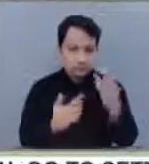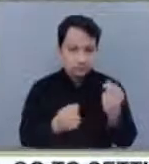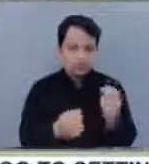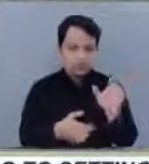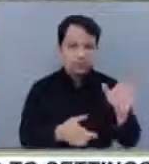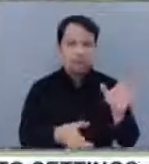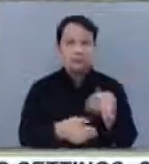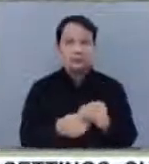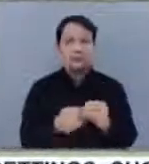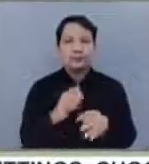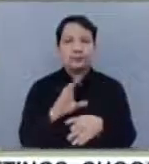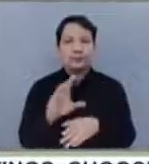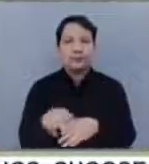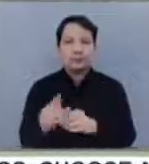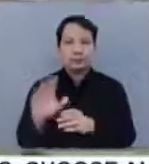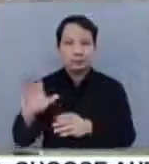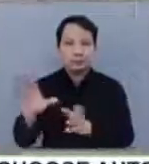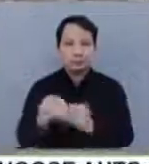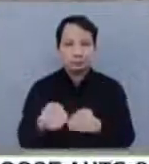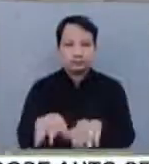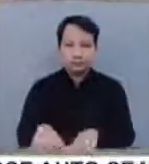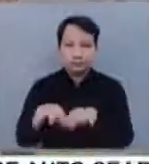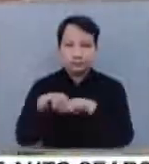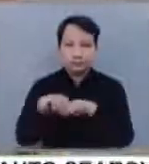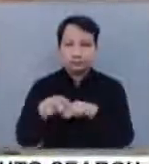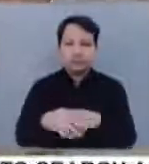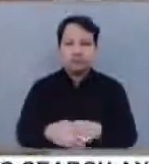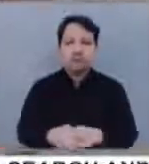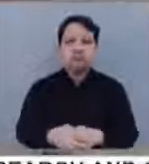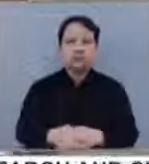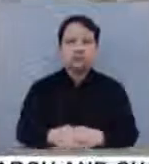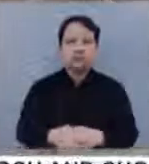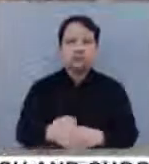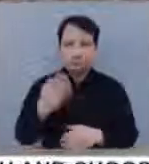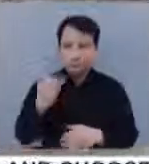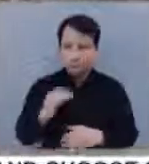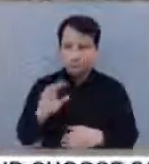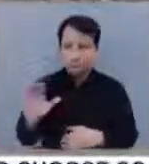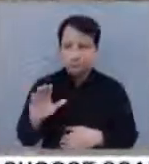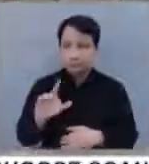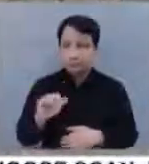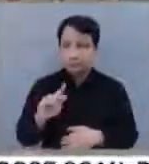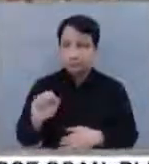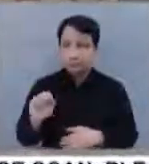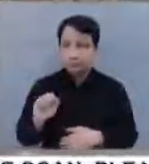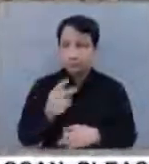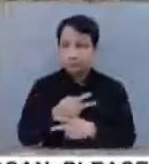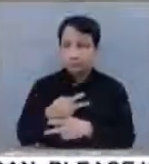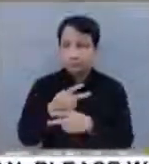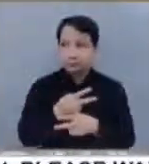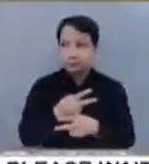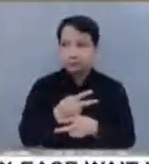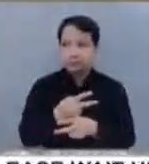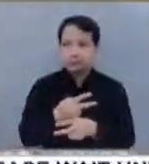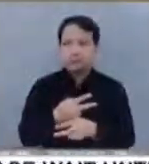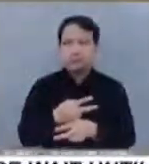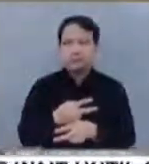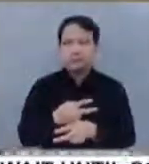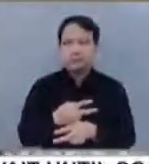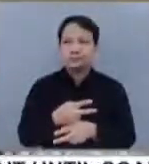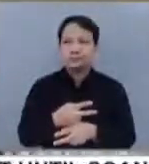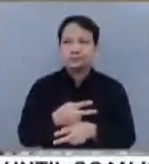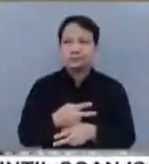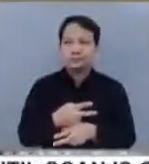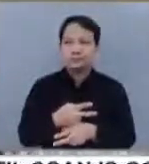panganib na dala ng mga flood-borne diseases. Nagpaalala rin si De Alba na mag-ingat dahil uso ngayon ang sakit na dengue. Marami pong